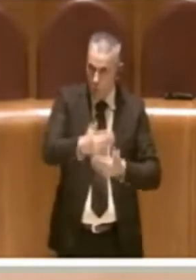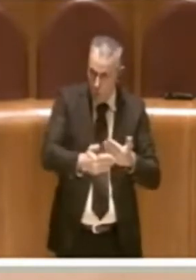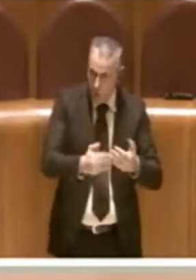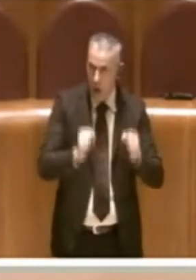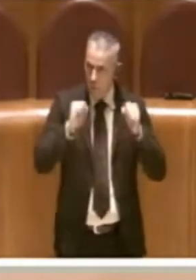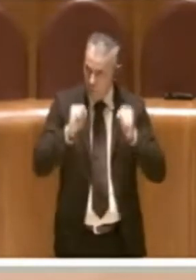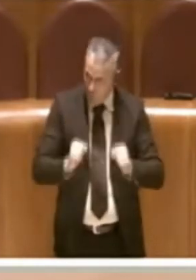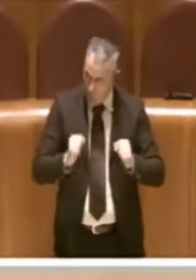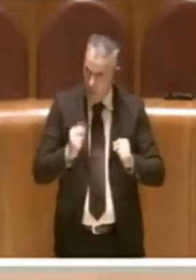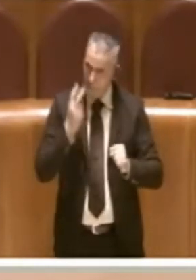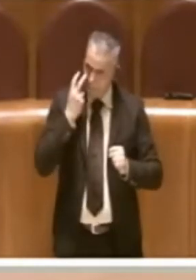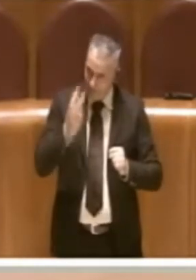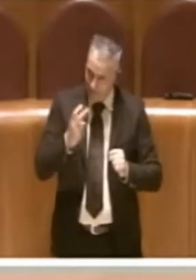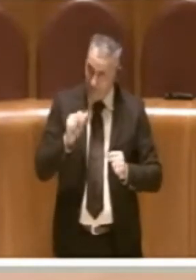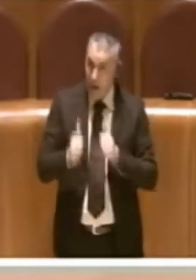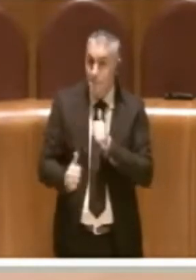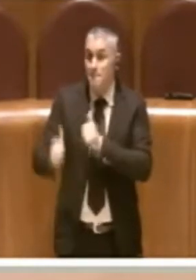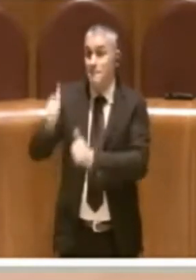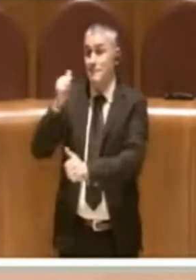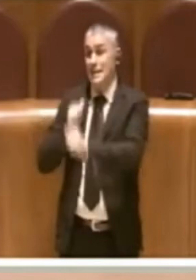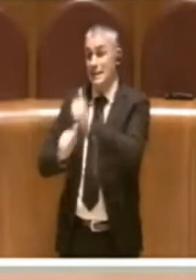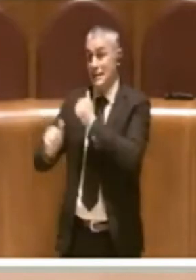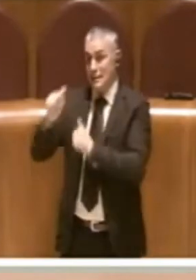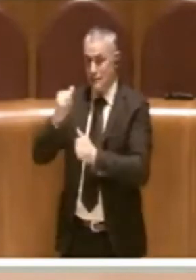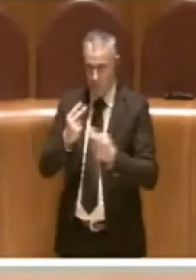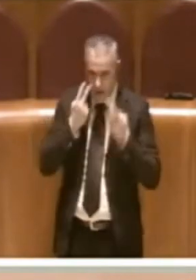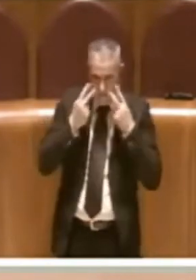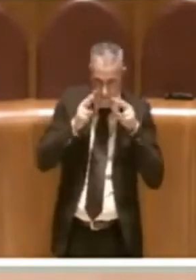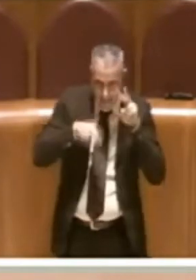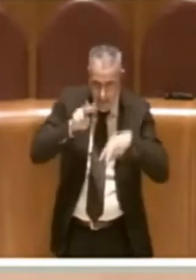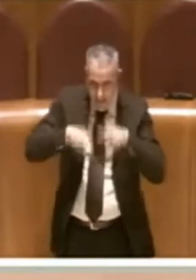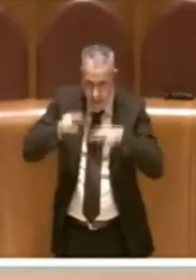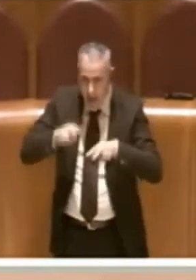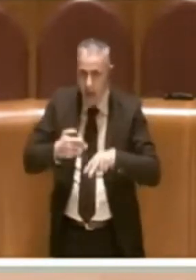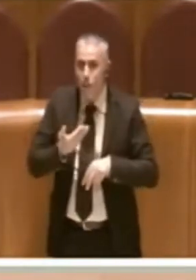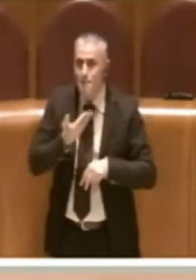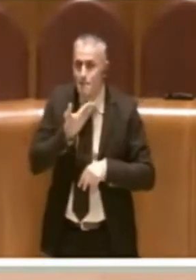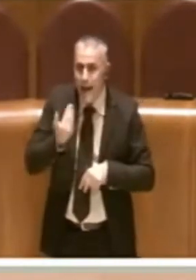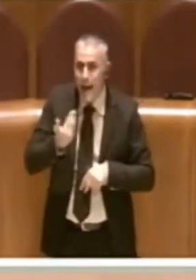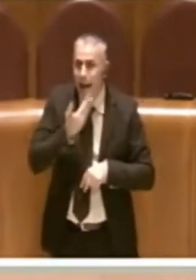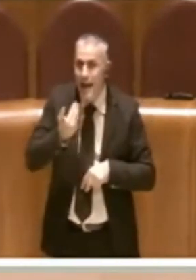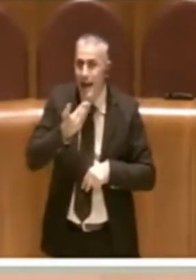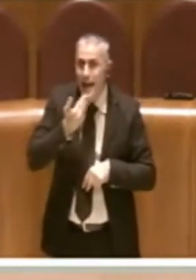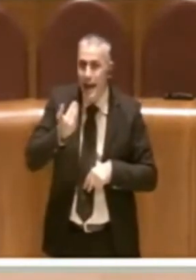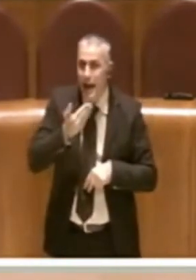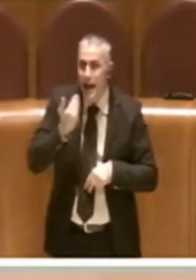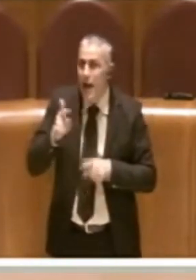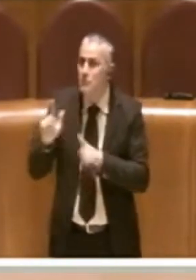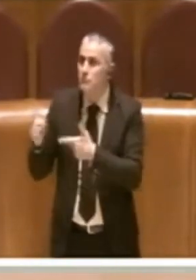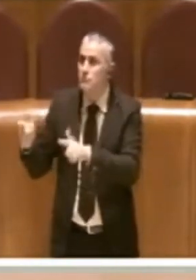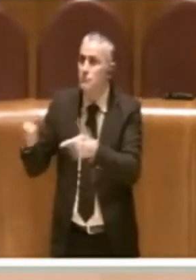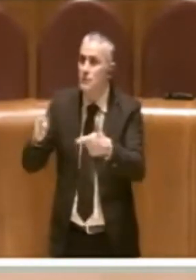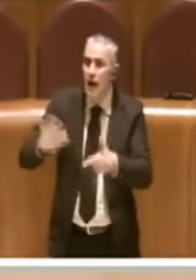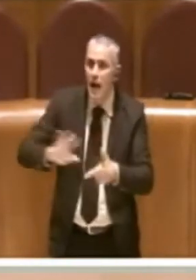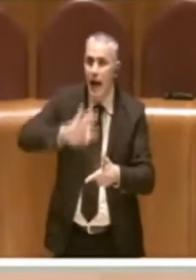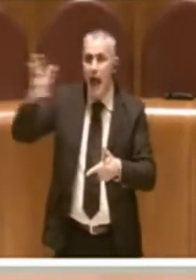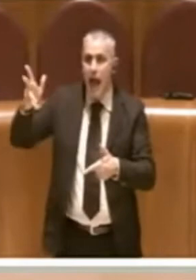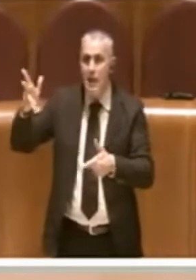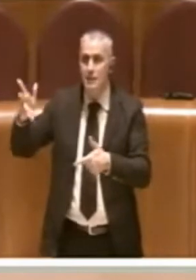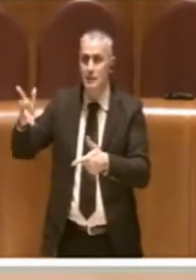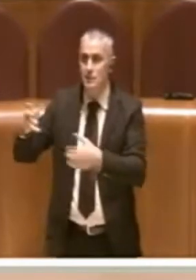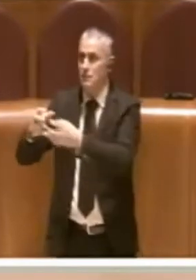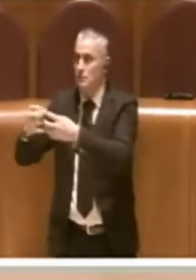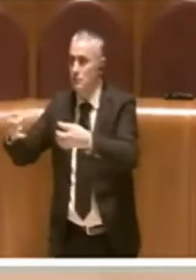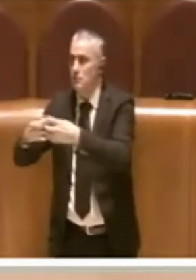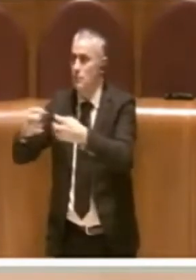aver preventivamente verificato la mancanza di disponibilità di altri soggetti pubblici